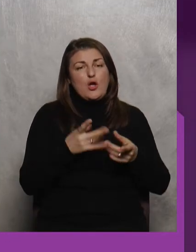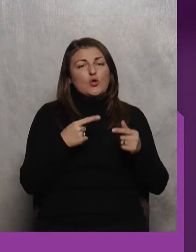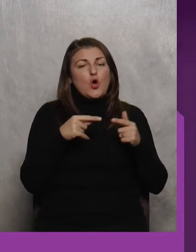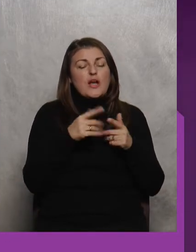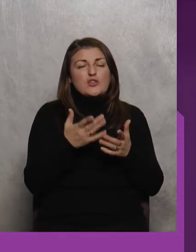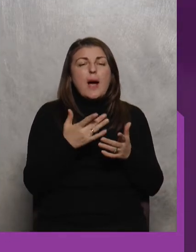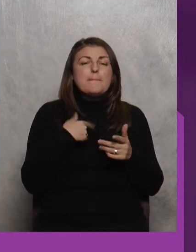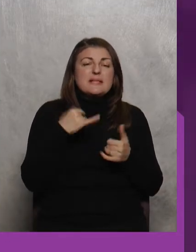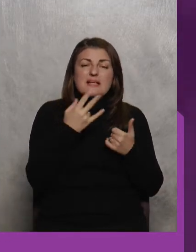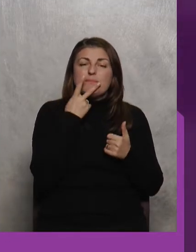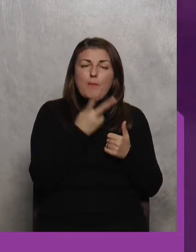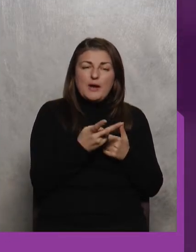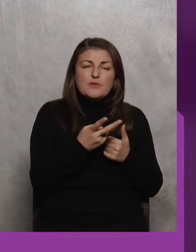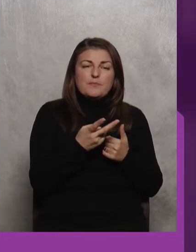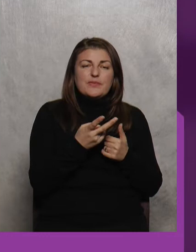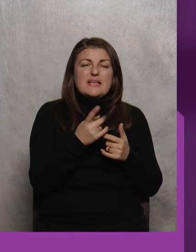ми зараз побачимо,